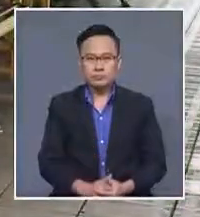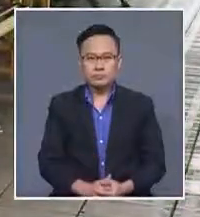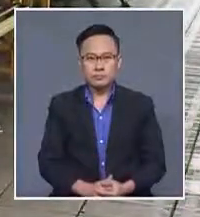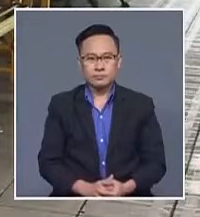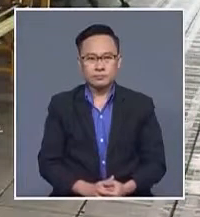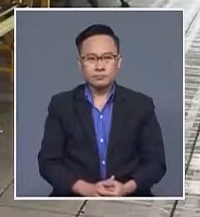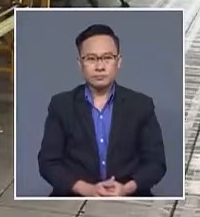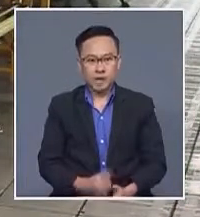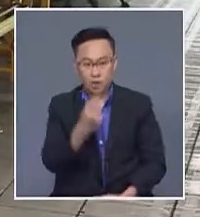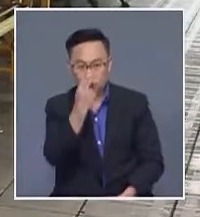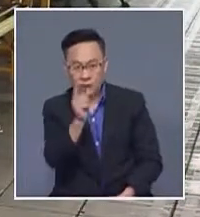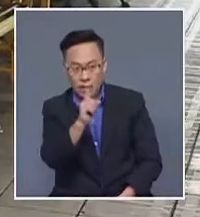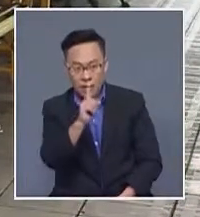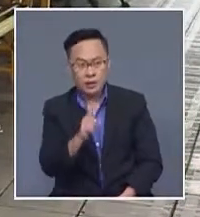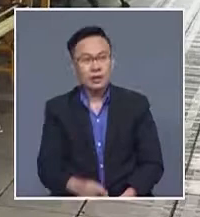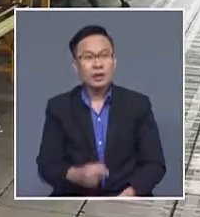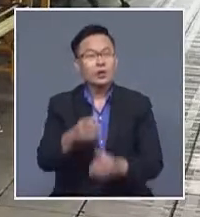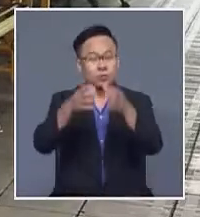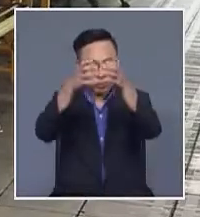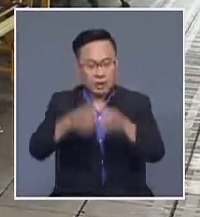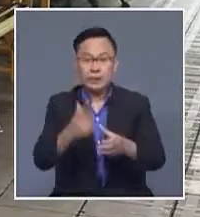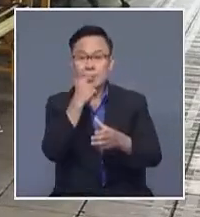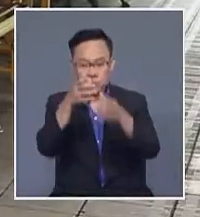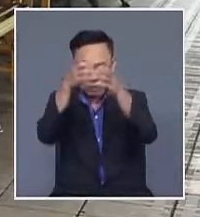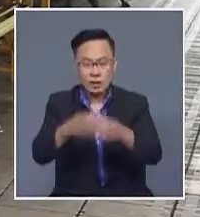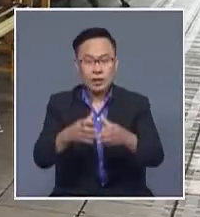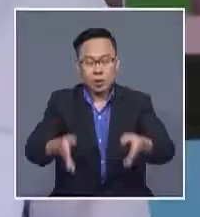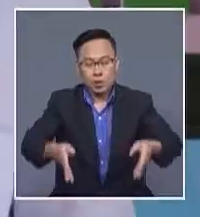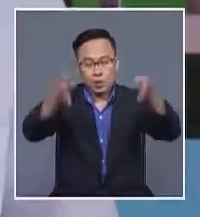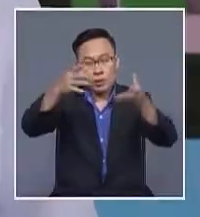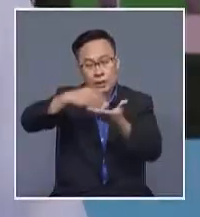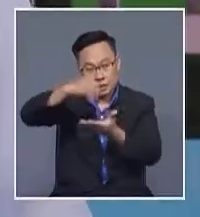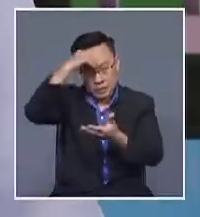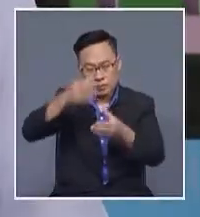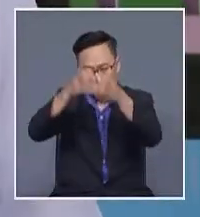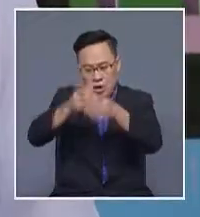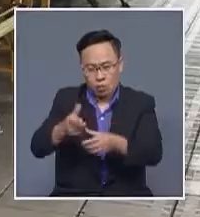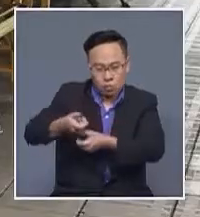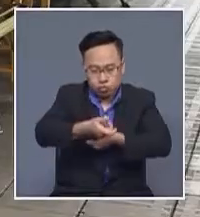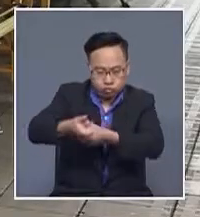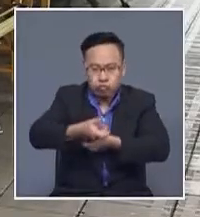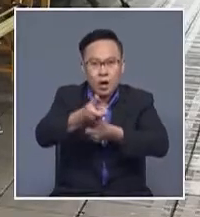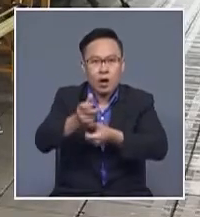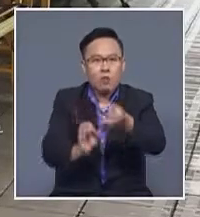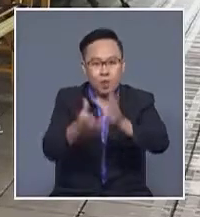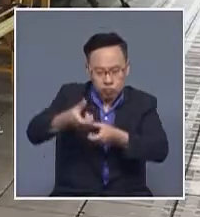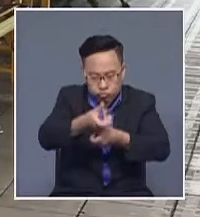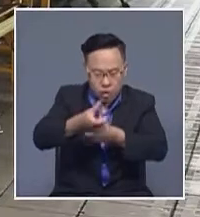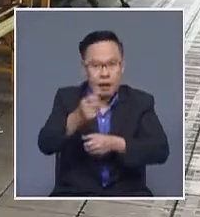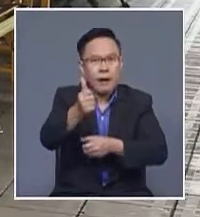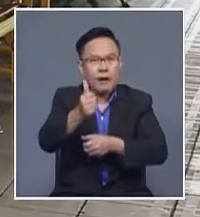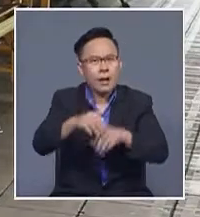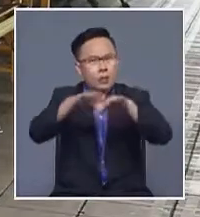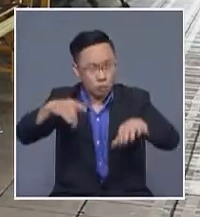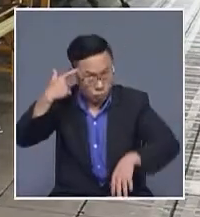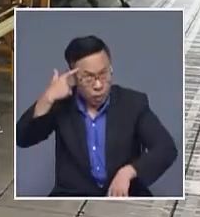นี่ครับลงในส่วนนี้ก็คือถังดับเพลิงที่ติดไว้ทั่วอาคารเรียนเราได้ติดตั้งไว้แล้วครับผม แล้วน้องๆรู้วิธีใช้ถังดับเพลิงกันหรือเปล่